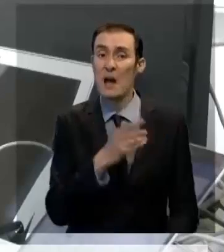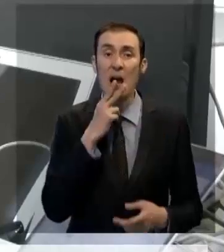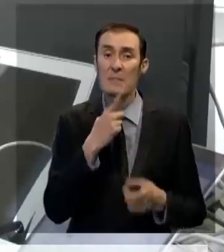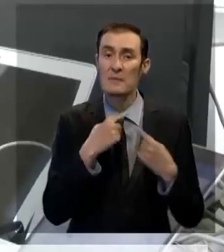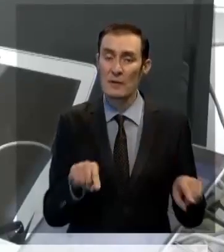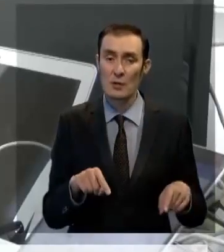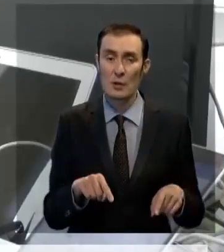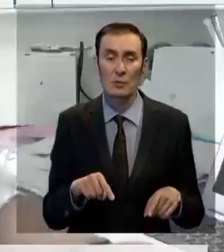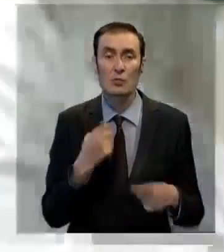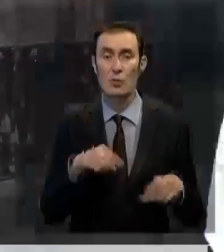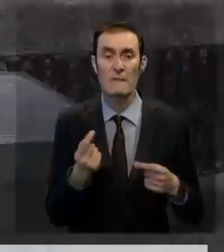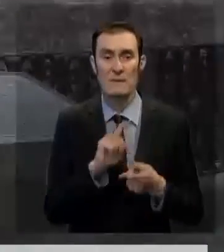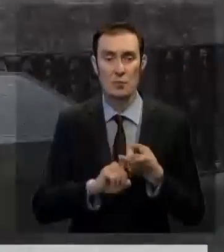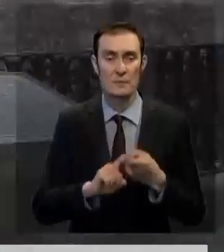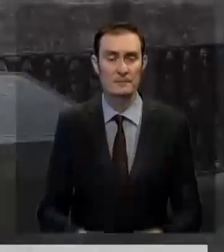вызывает поксвирус.